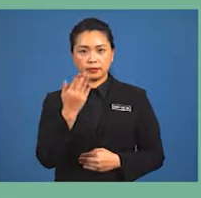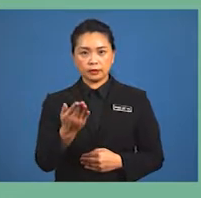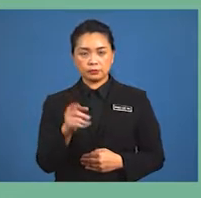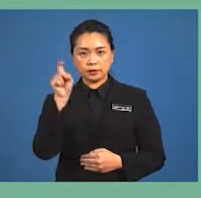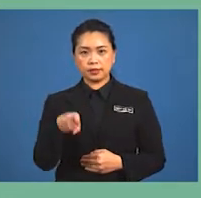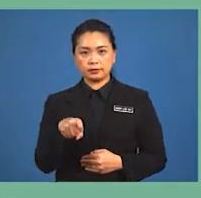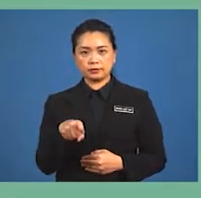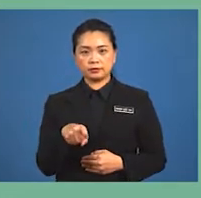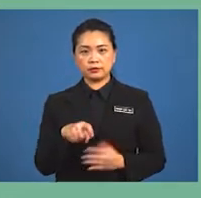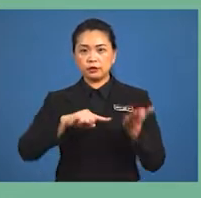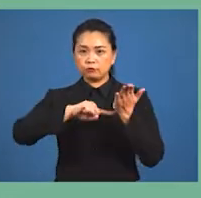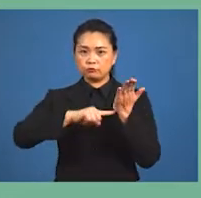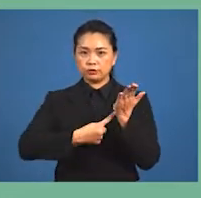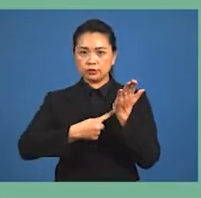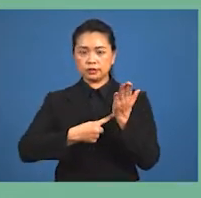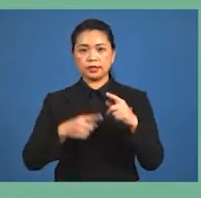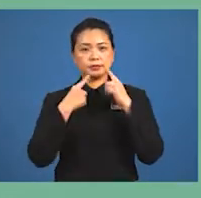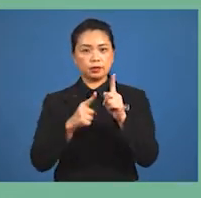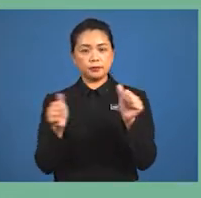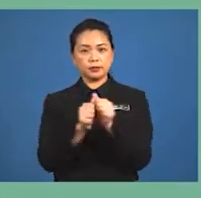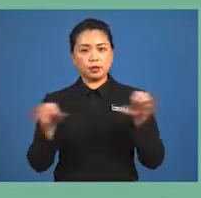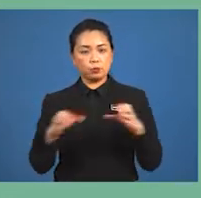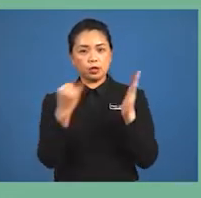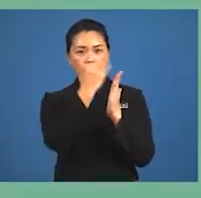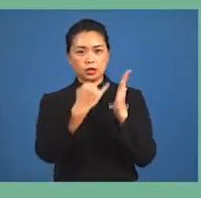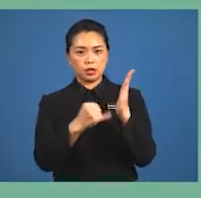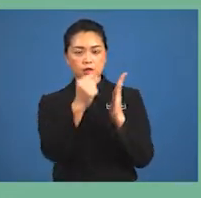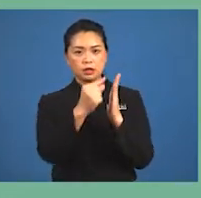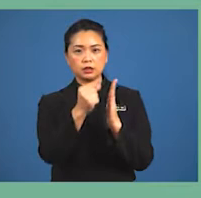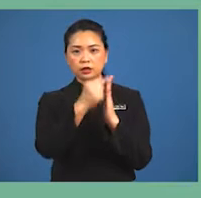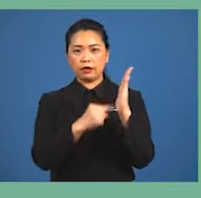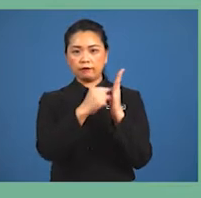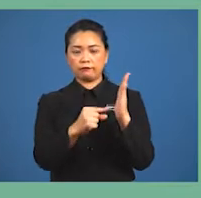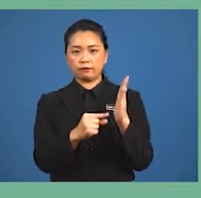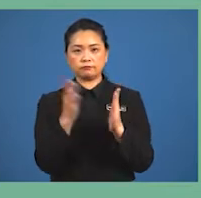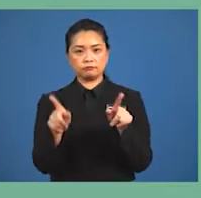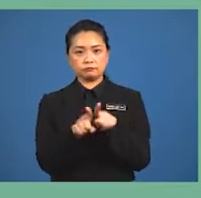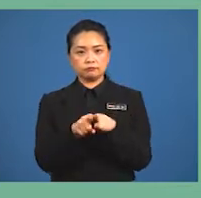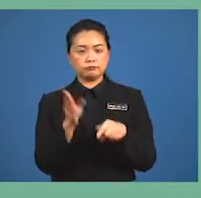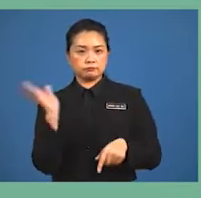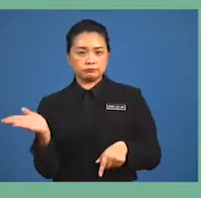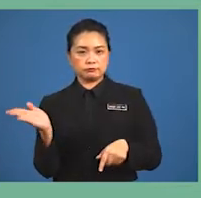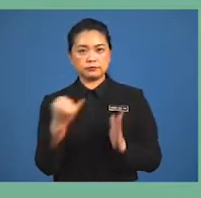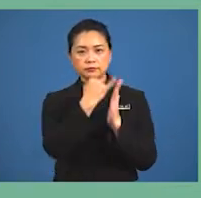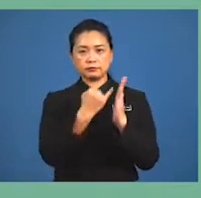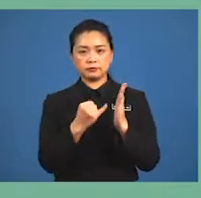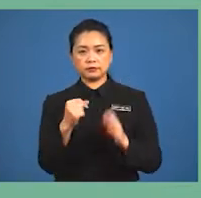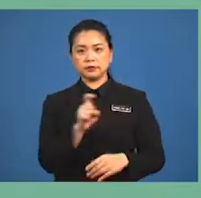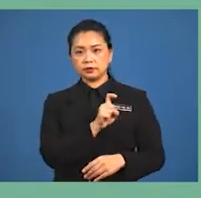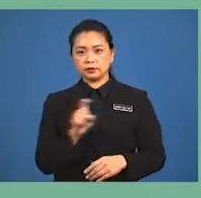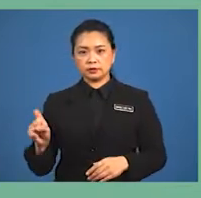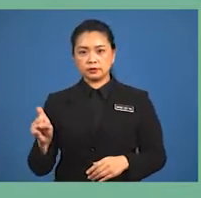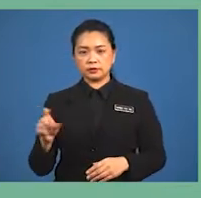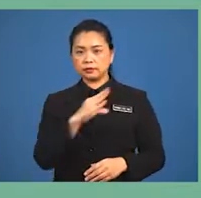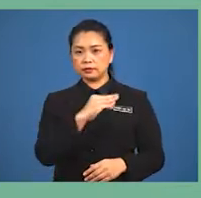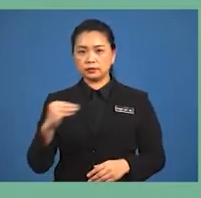Kamu seharusnya memulakan jawapan dengan membuat lakaran graf seperti yang berikut. Lakarkan paksi X